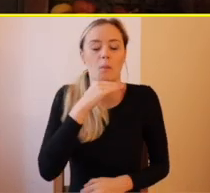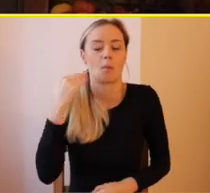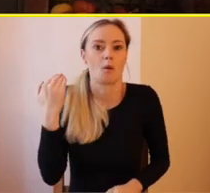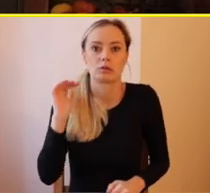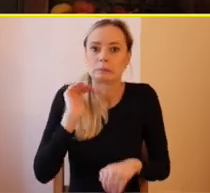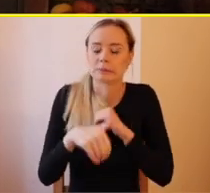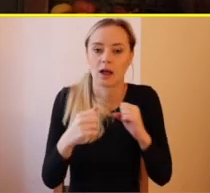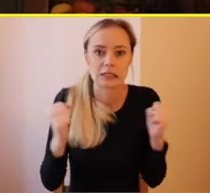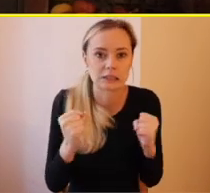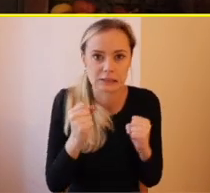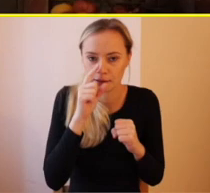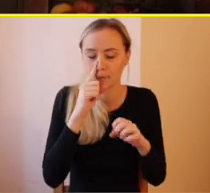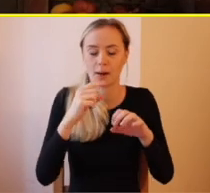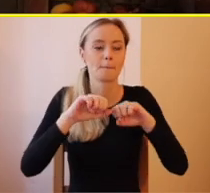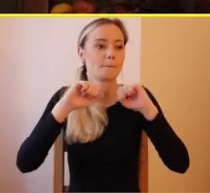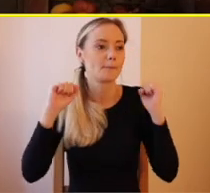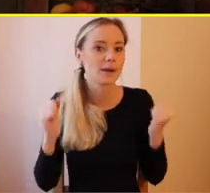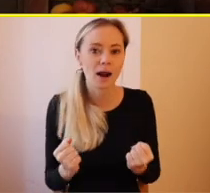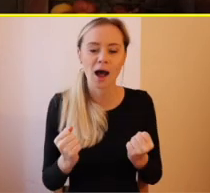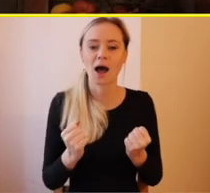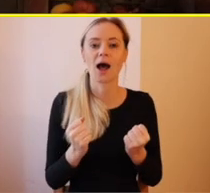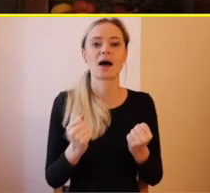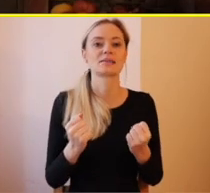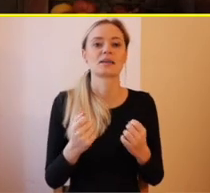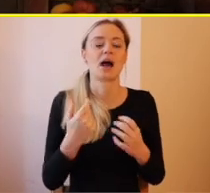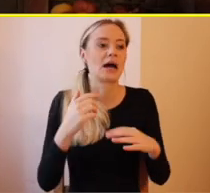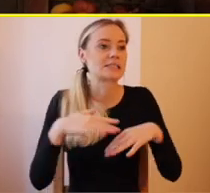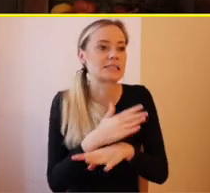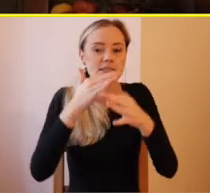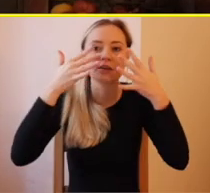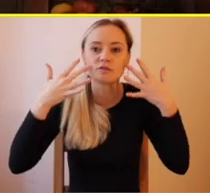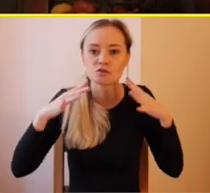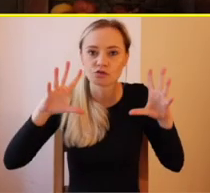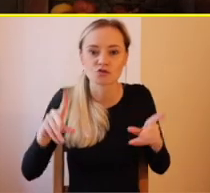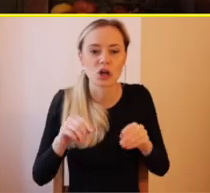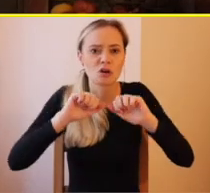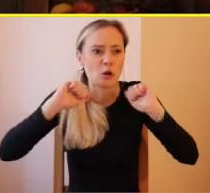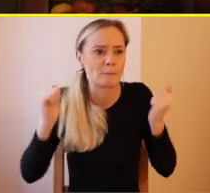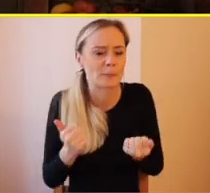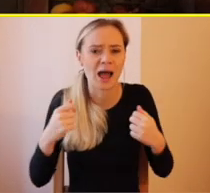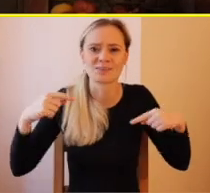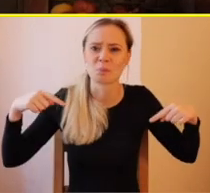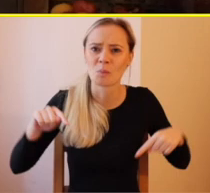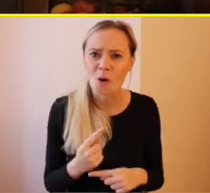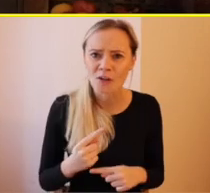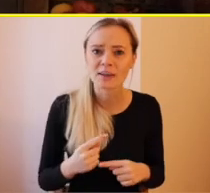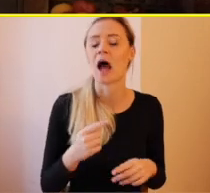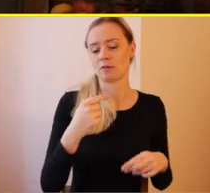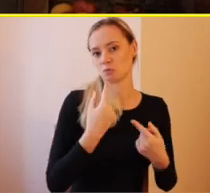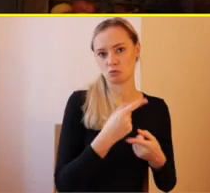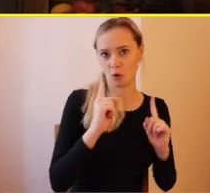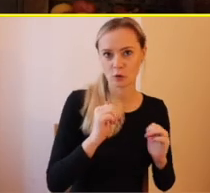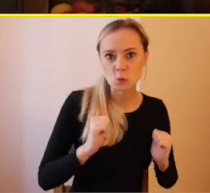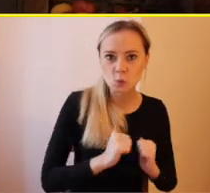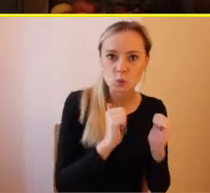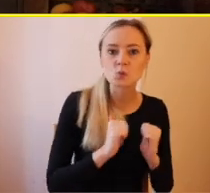nejakých pár metrov, ale mne úplne mrzlo všetko. Proste tá zima nebola vo mne tak, ako aj na Slovensku